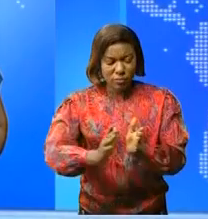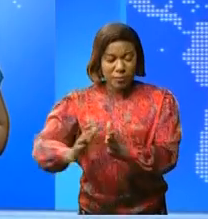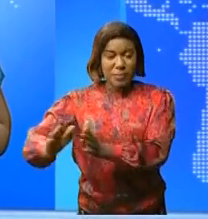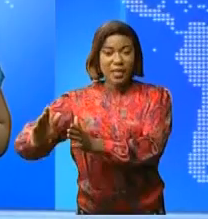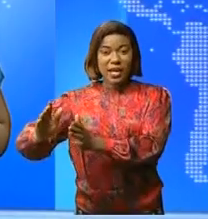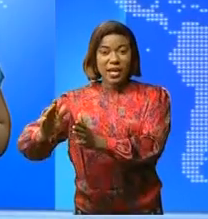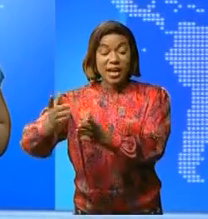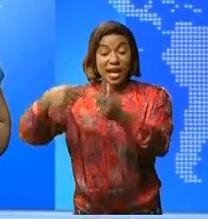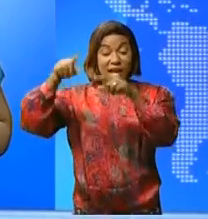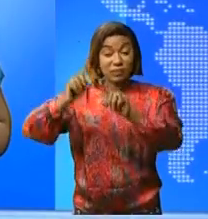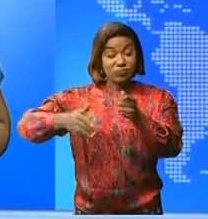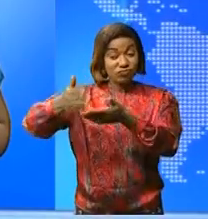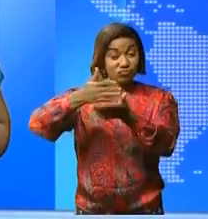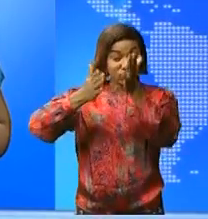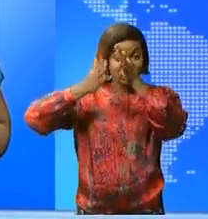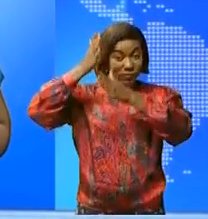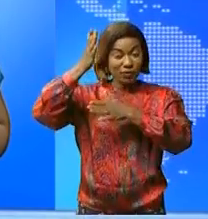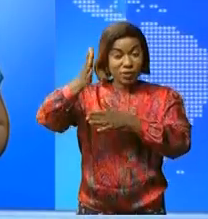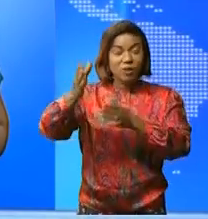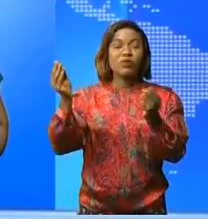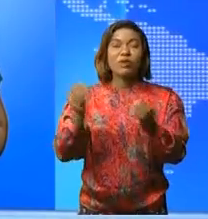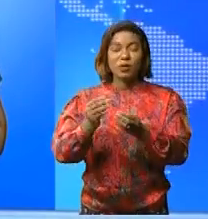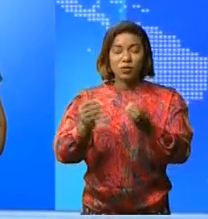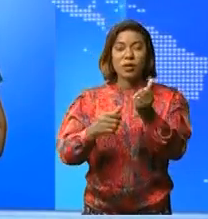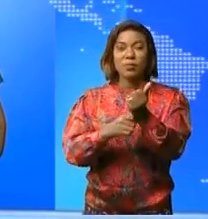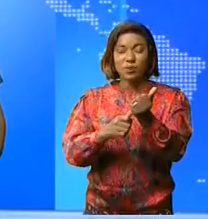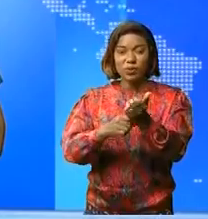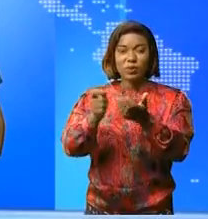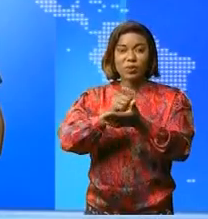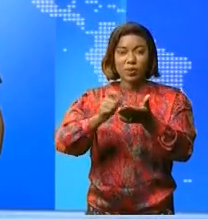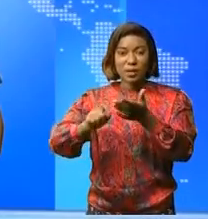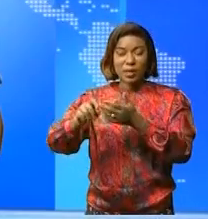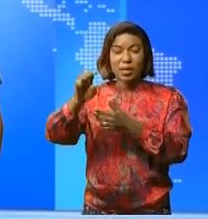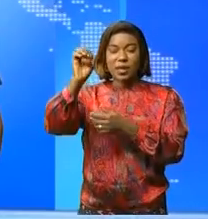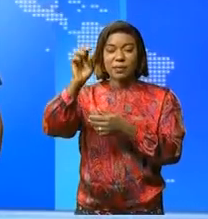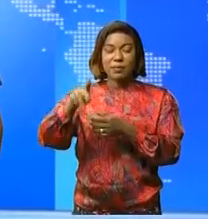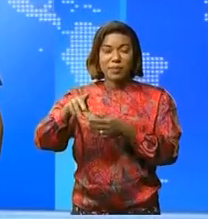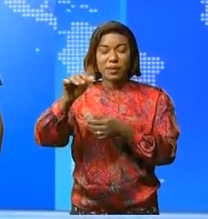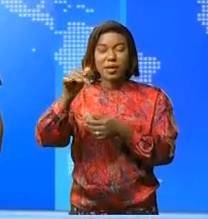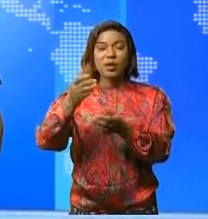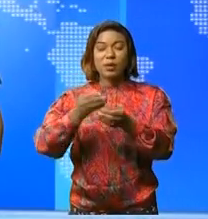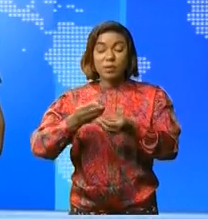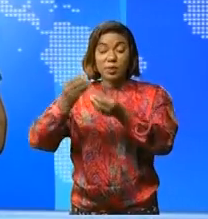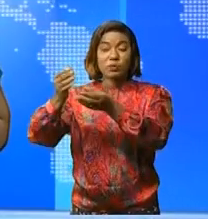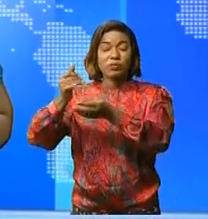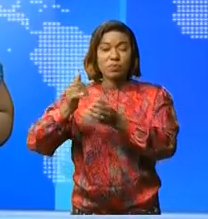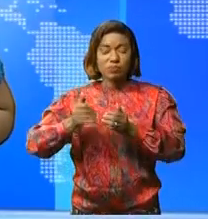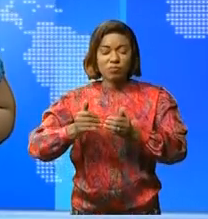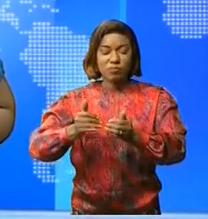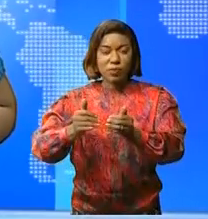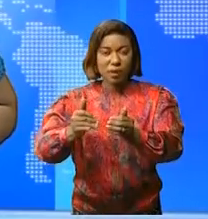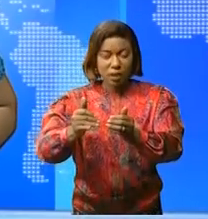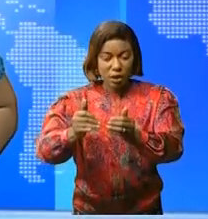scolaire qui s'annonce. Ceux qui ont inscrit leurs enfants à l'EPA Massina viennent de recevoir un coup de pouce de la